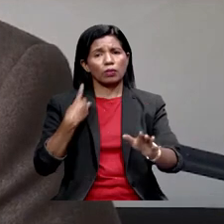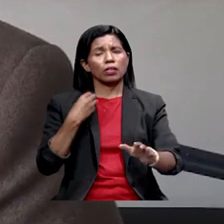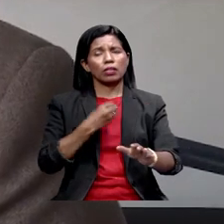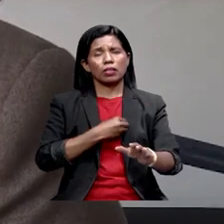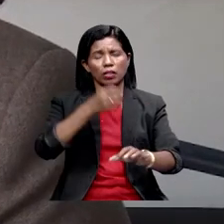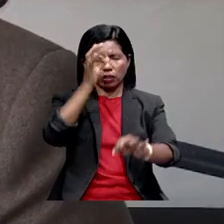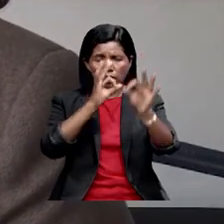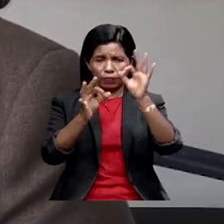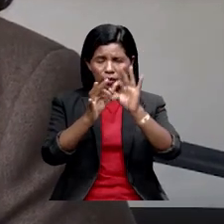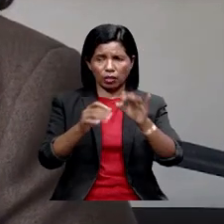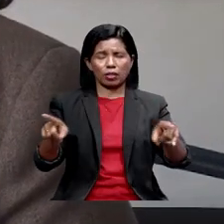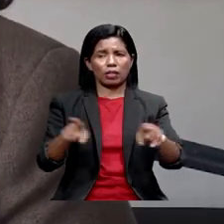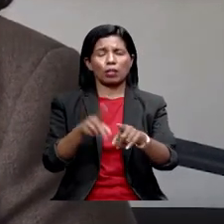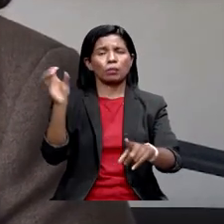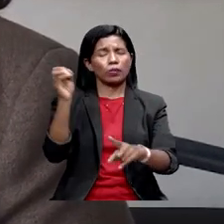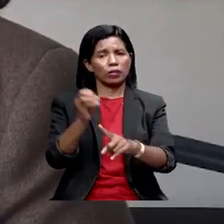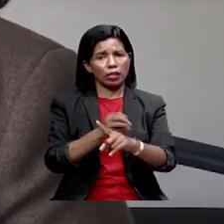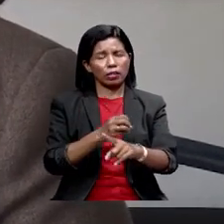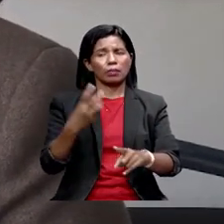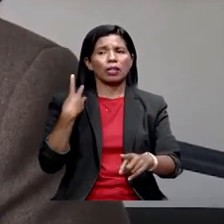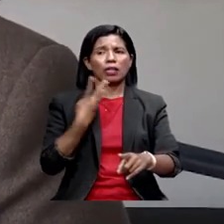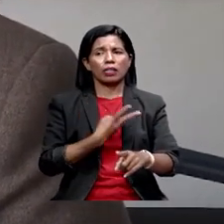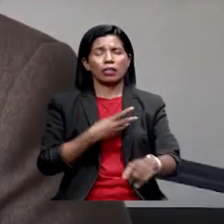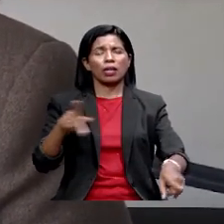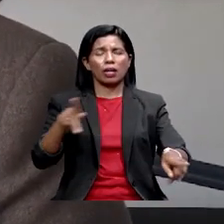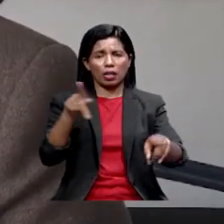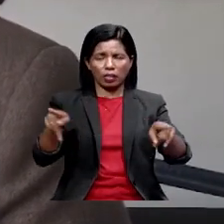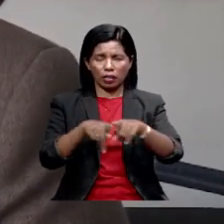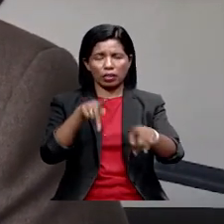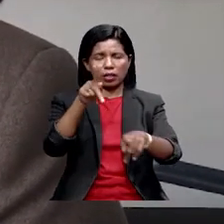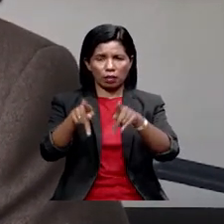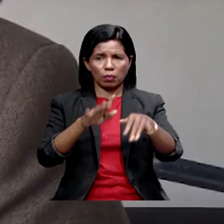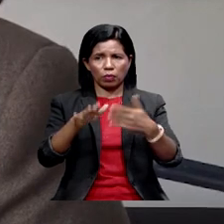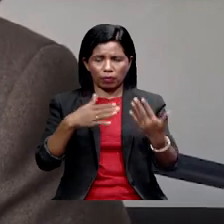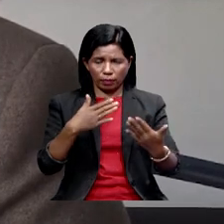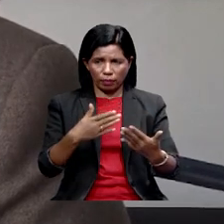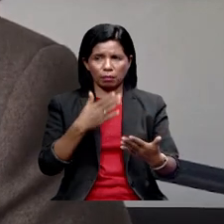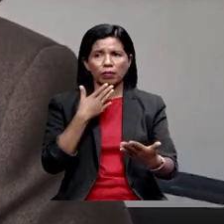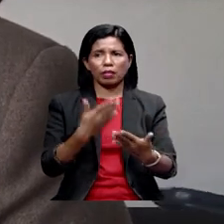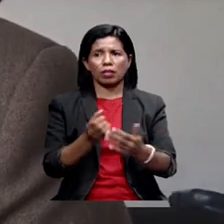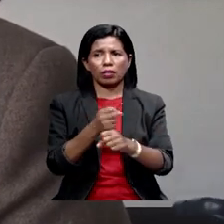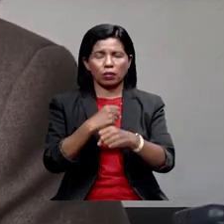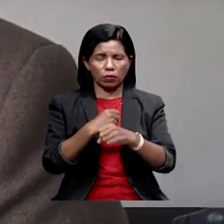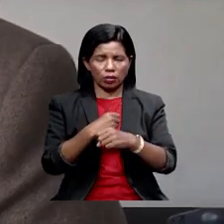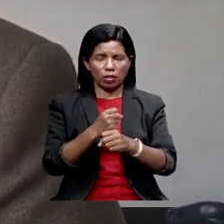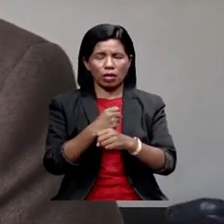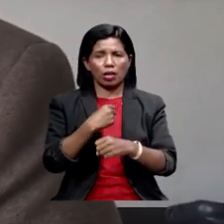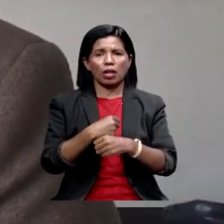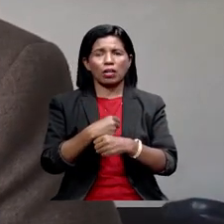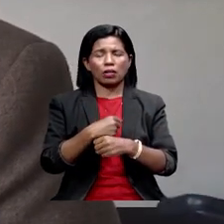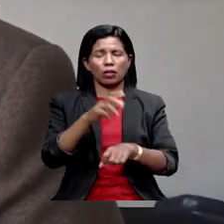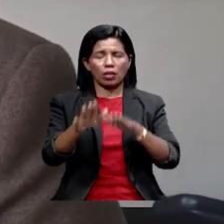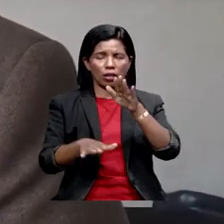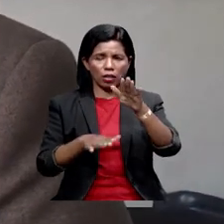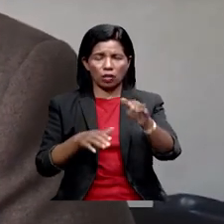nema ko oportunidade ba ita hanesan ema sarani. Ita ko tuha mutuk halo peregrinasaun na ne ho